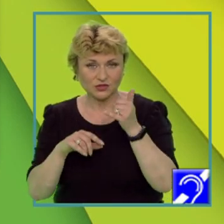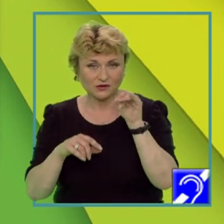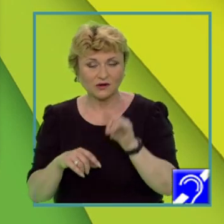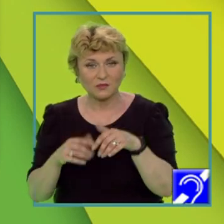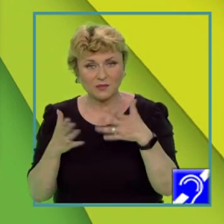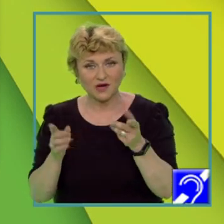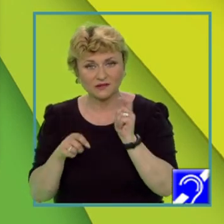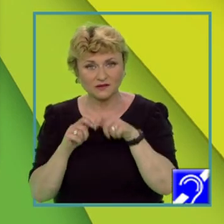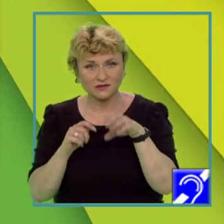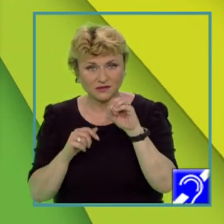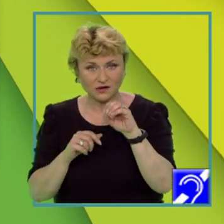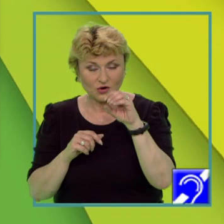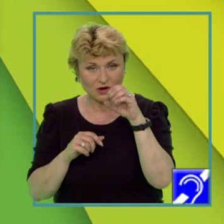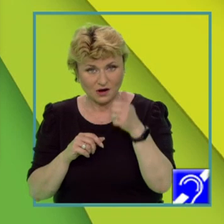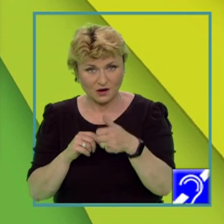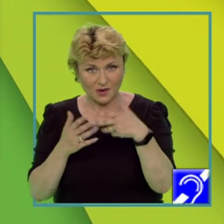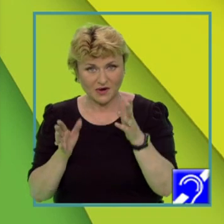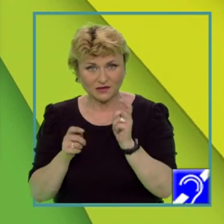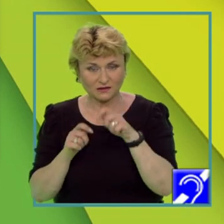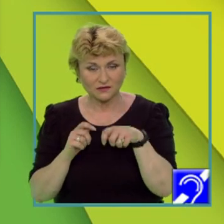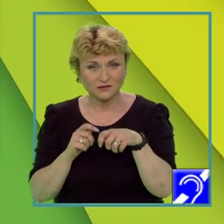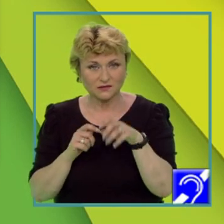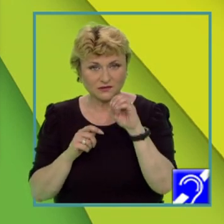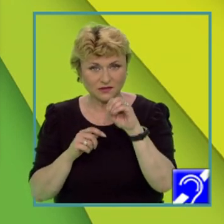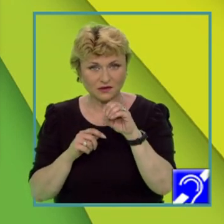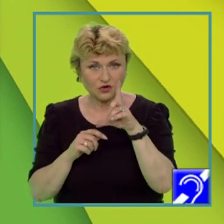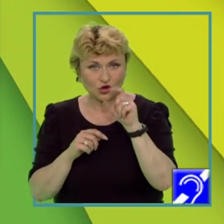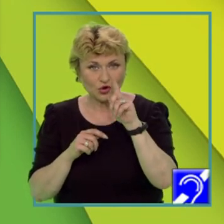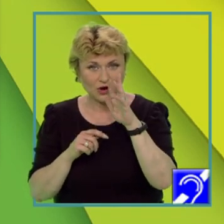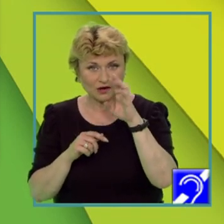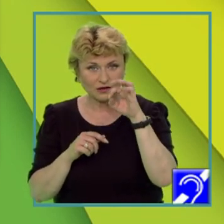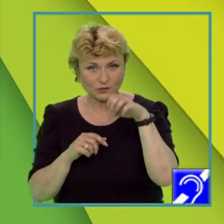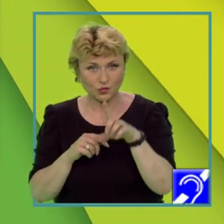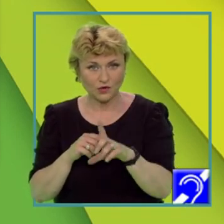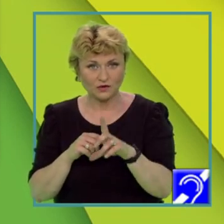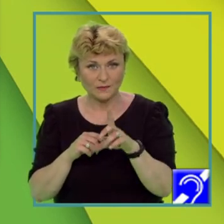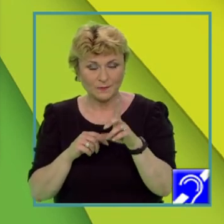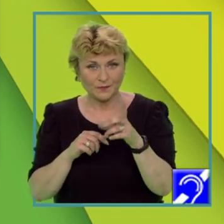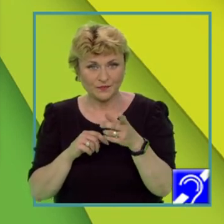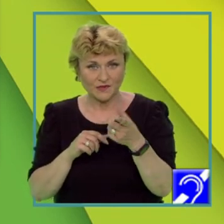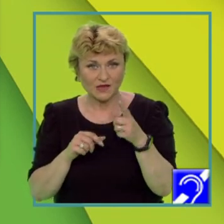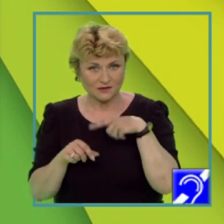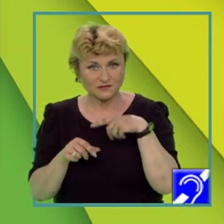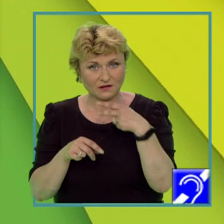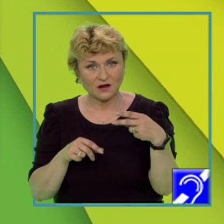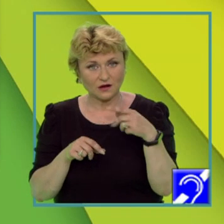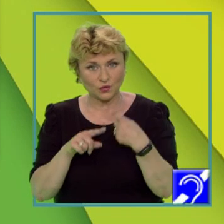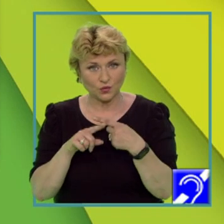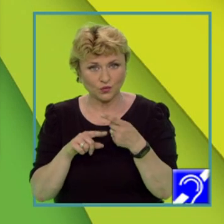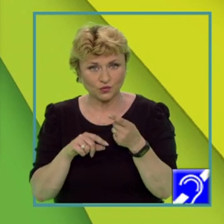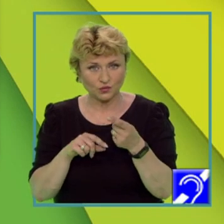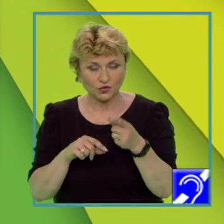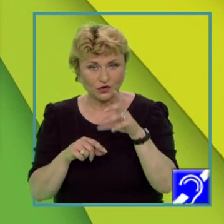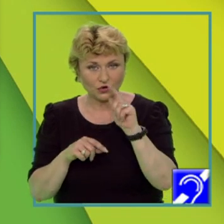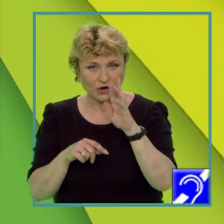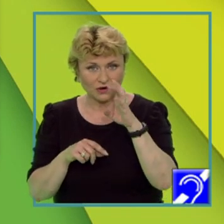a mai mare decât 0 și diferit de 1 atunci logaritm în baza ei din x supra y este egal cu logaritm în